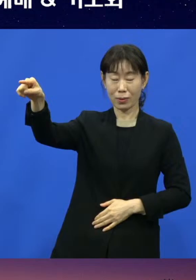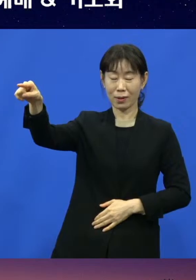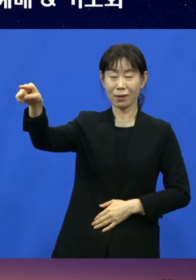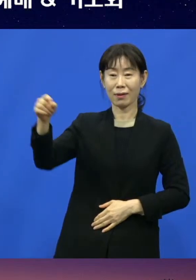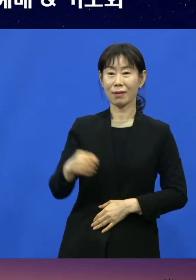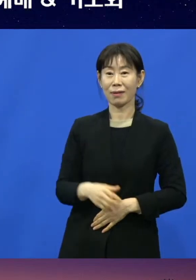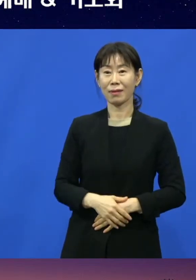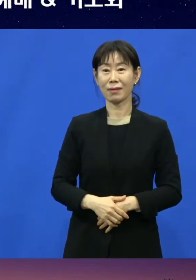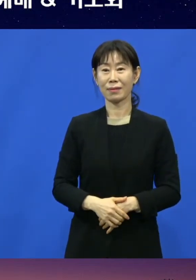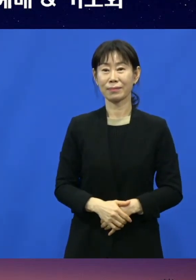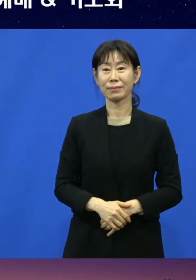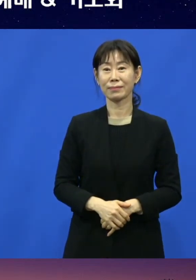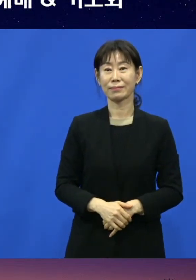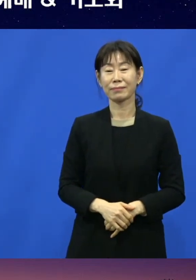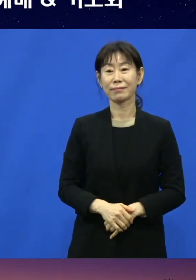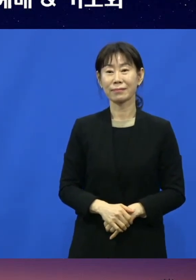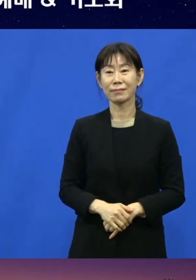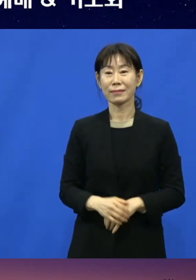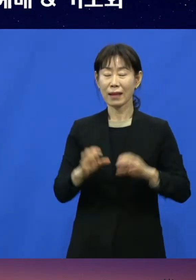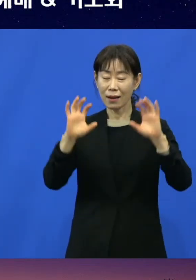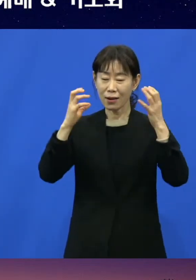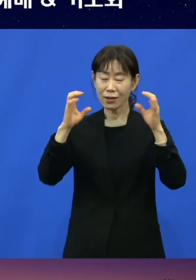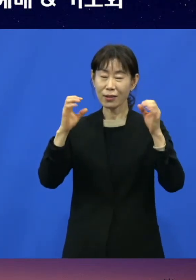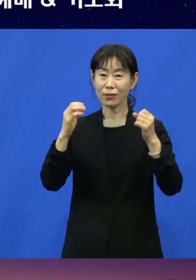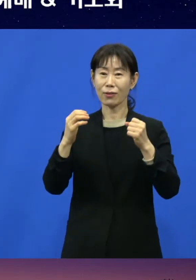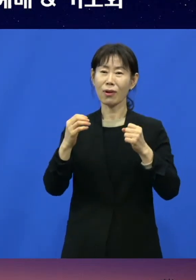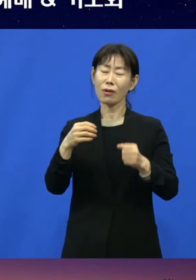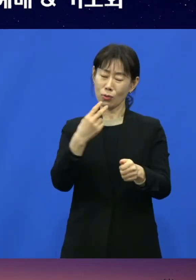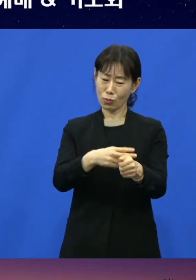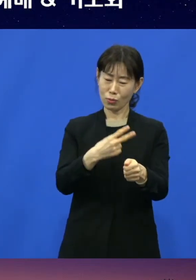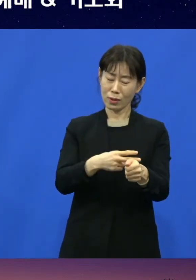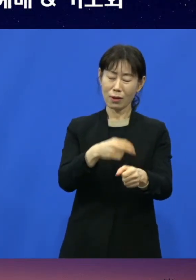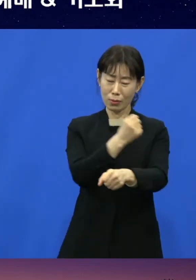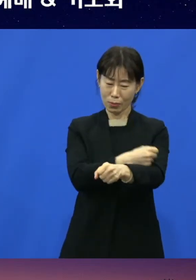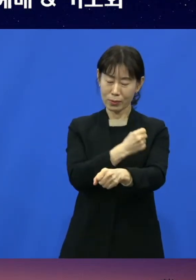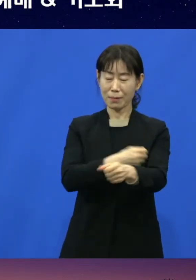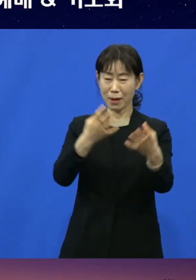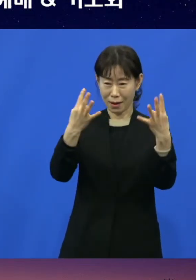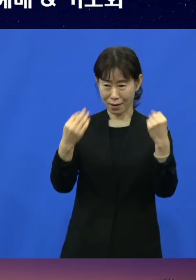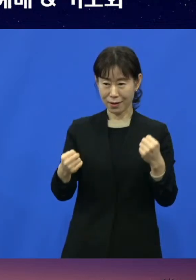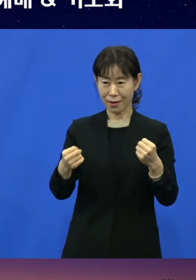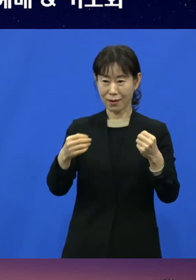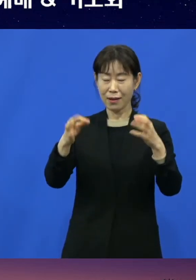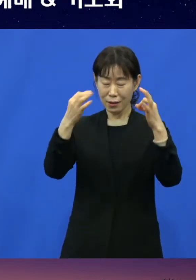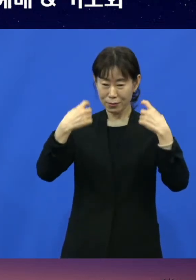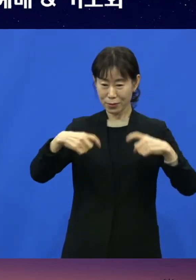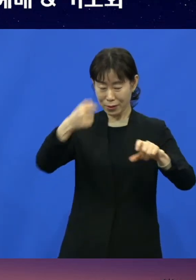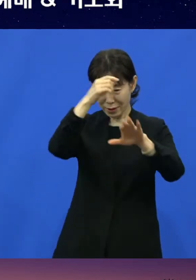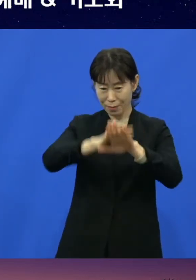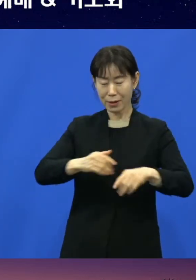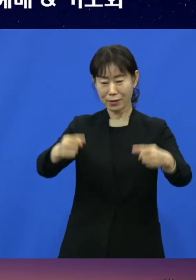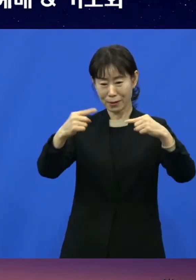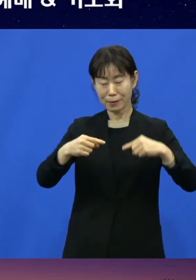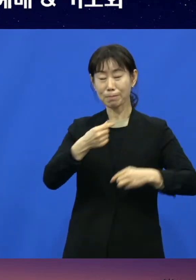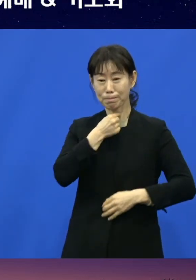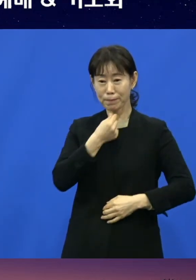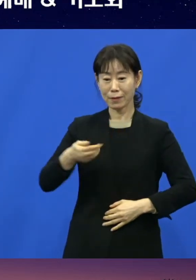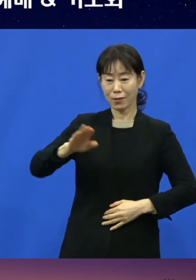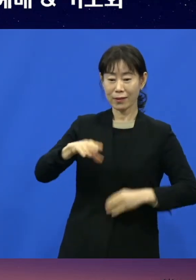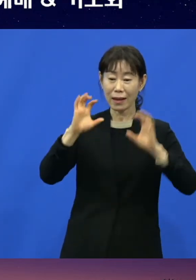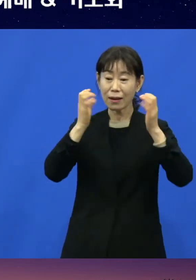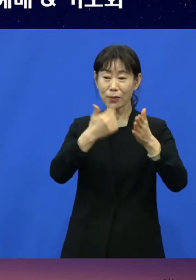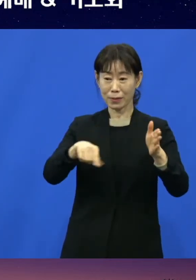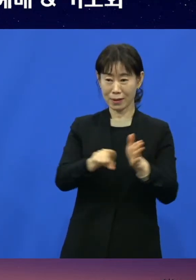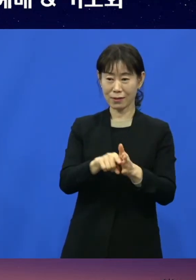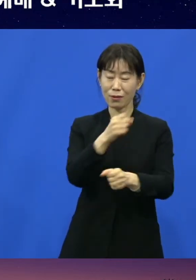많죠. 우리 어금철 아이들 은혜 받고 있는데 교사들이 너무 수고를 해요. 여기 오고 싶은데 아이들을 위해서 수고해야 되니까 못